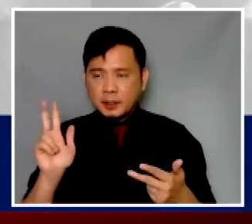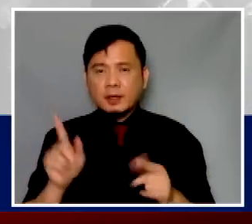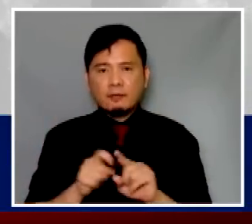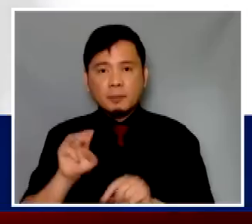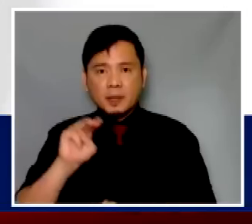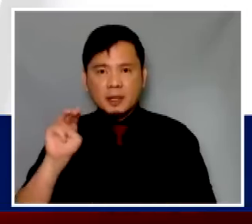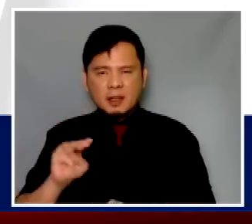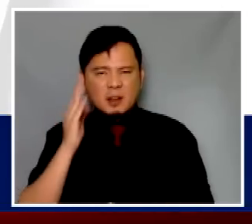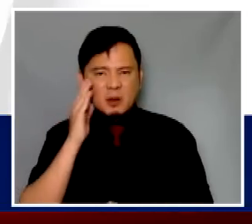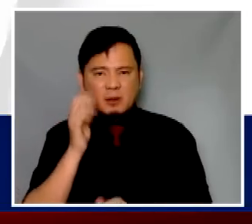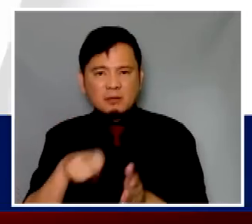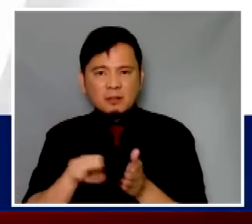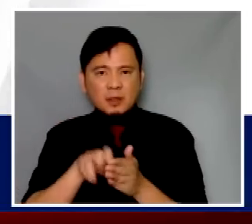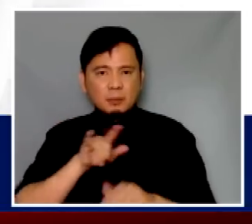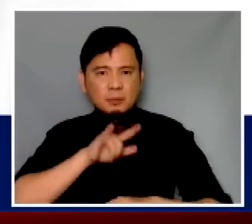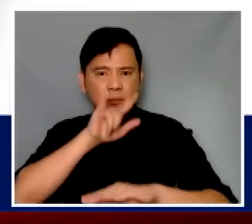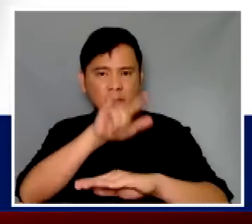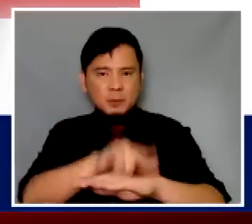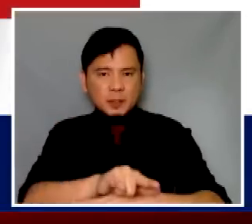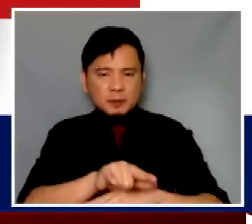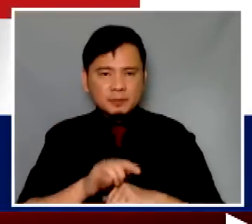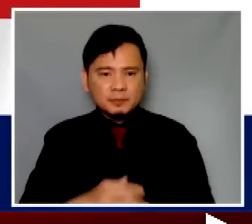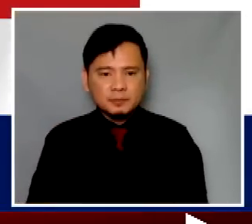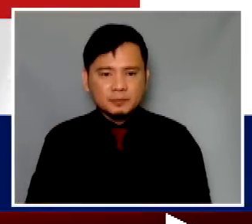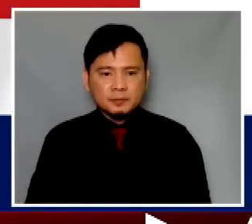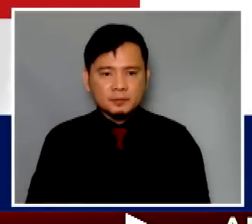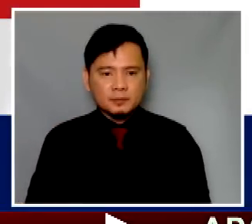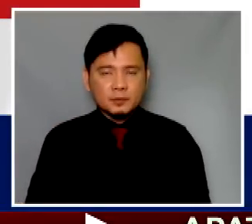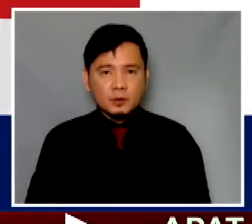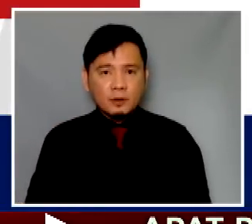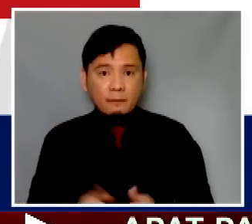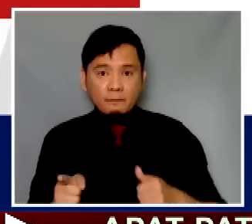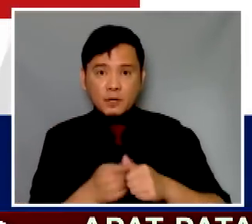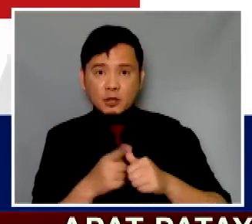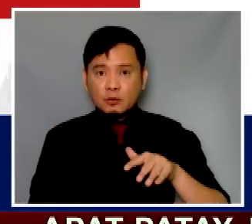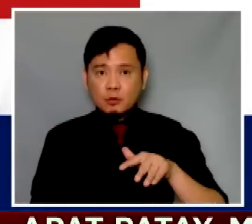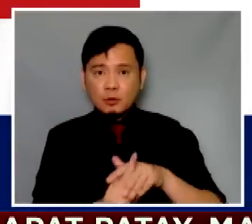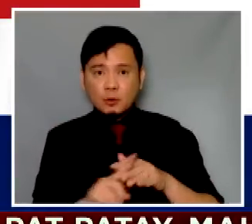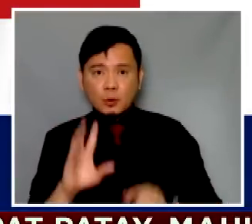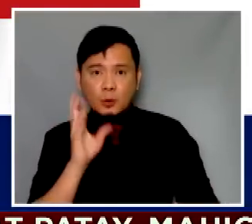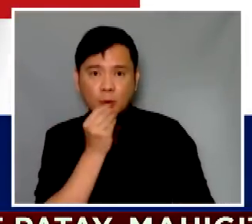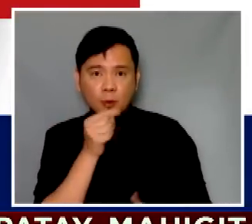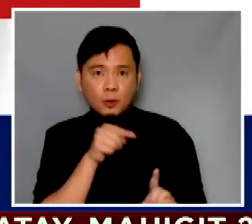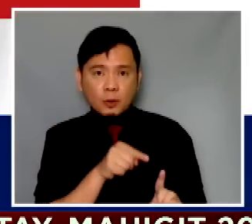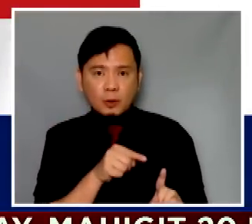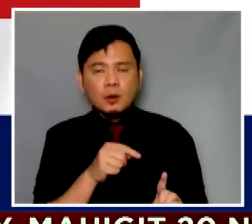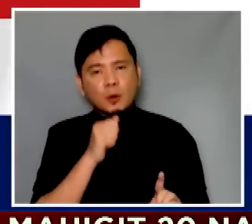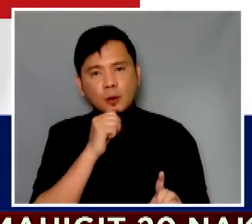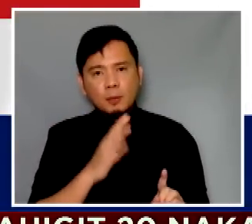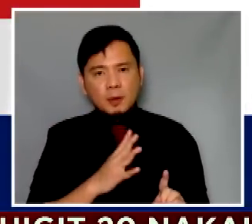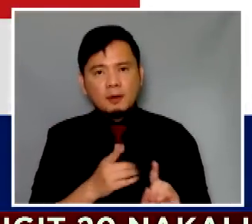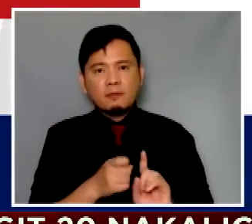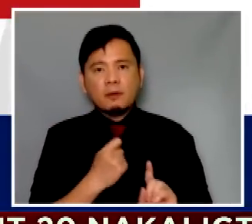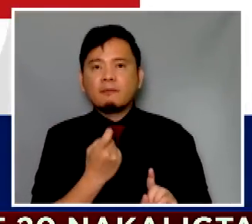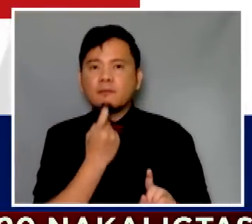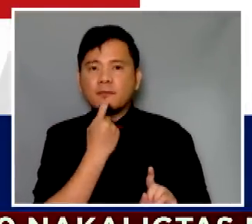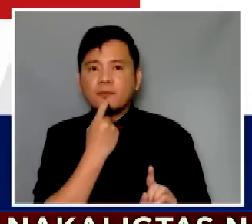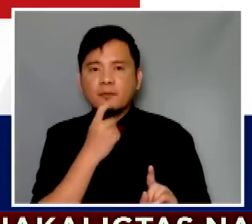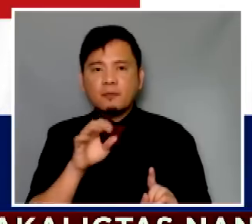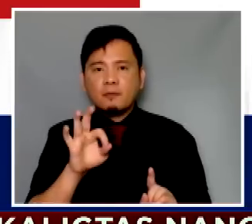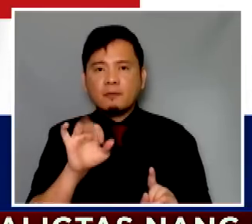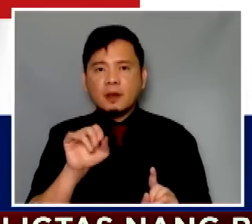ng Maynila. Ang unang kaso ng BA.2.12 ay isang Finnish na babae na pumunta sa bansa noong April